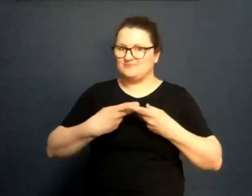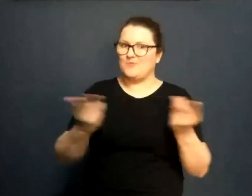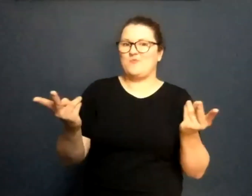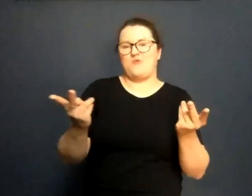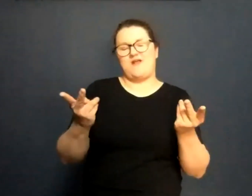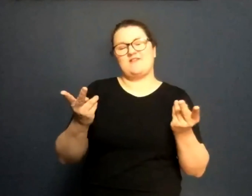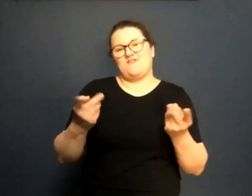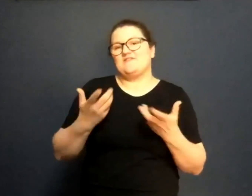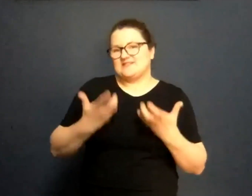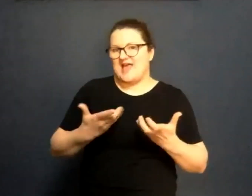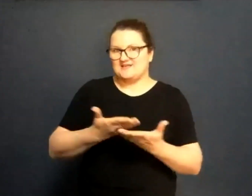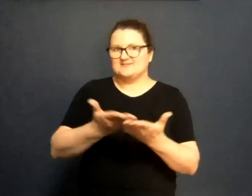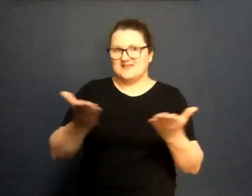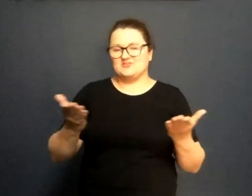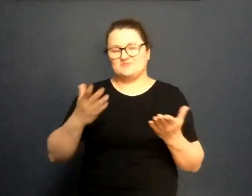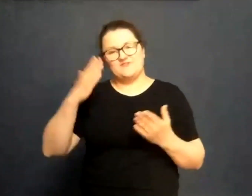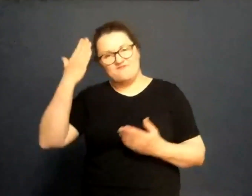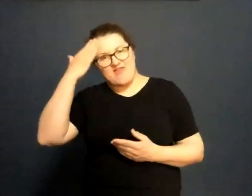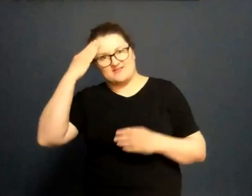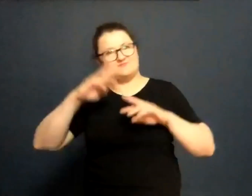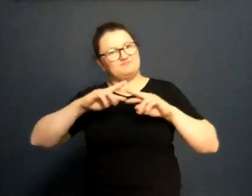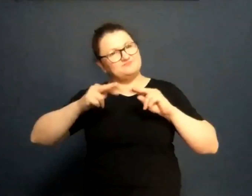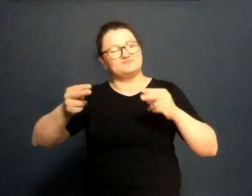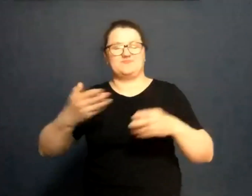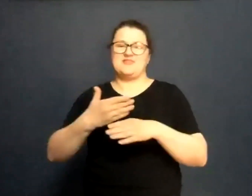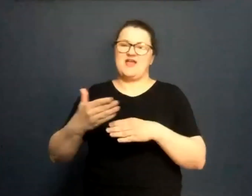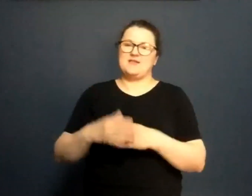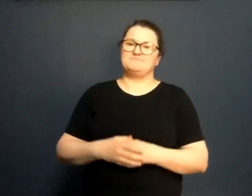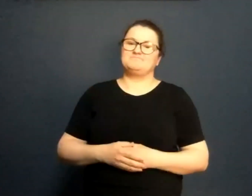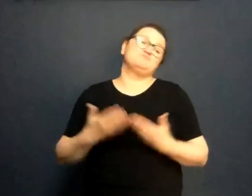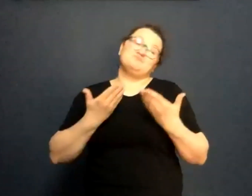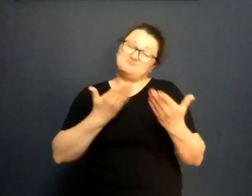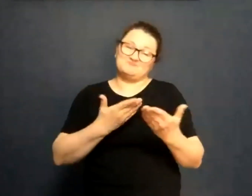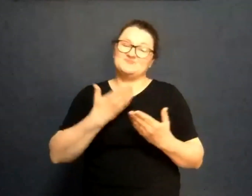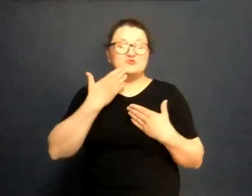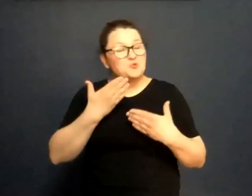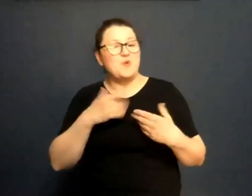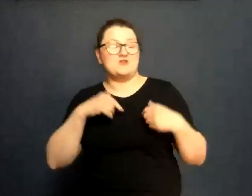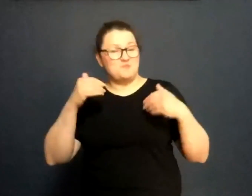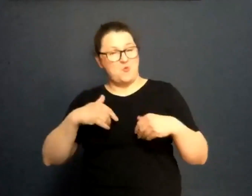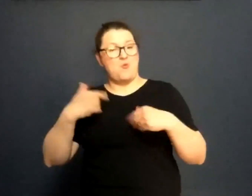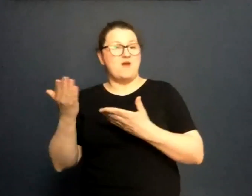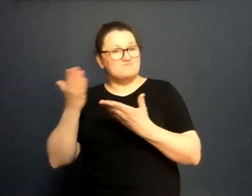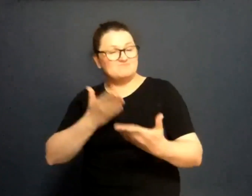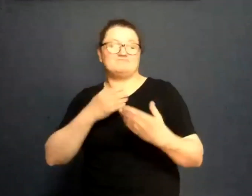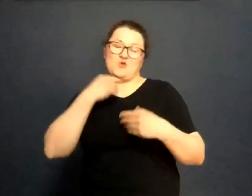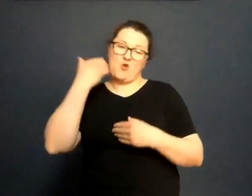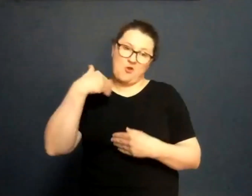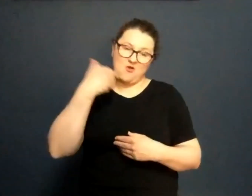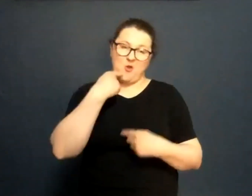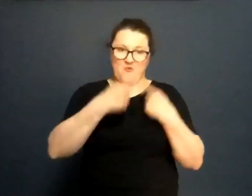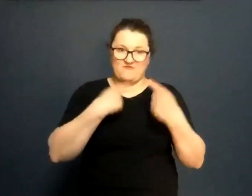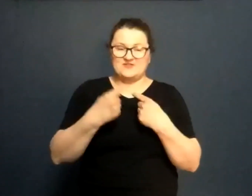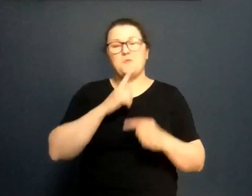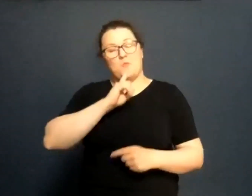żeby się zapoznać z tą wiedzą. Bardzo proszę. Bardzo dziękuję za możliwość opowiedzenia i polecam się oczywiście w